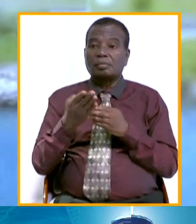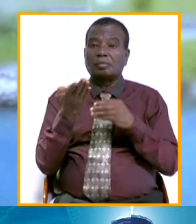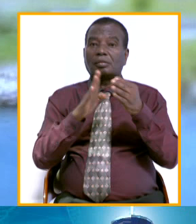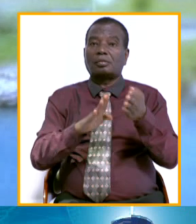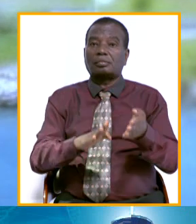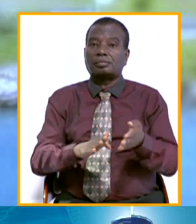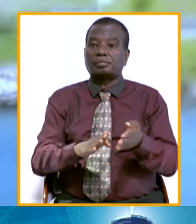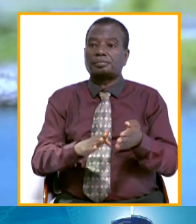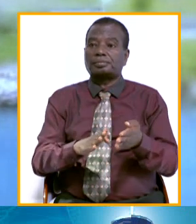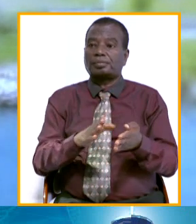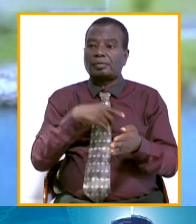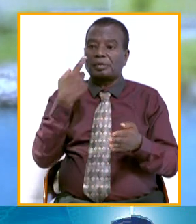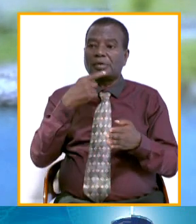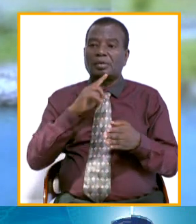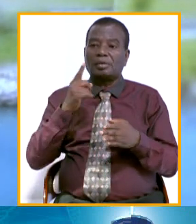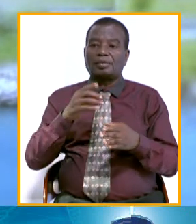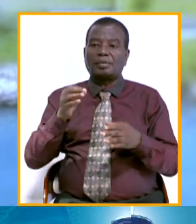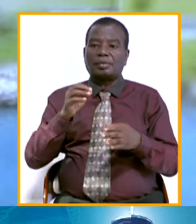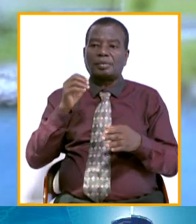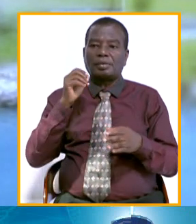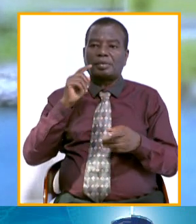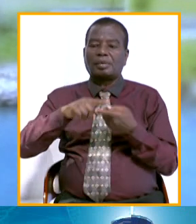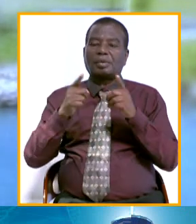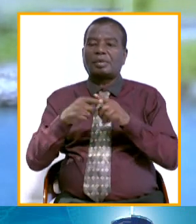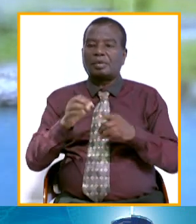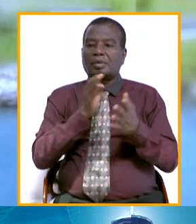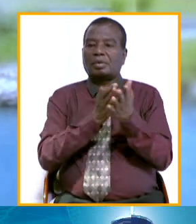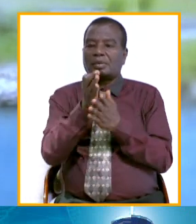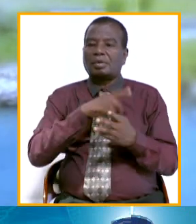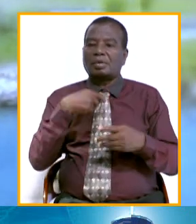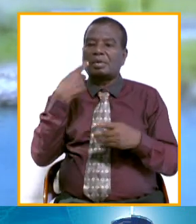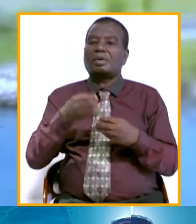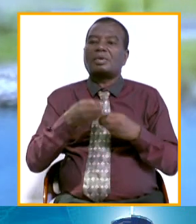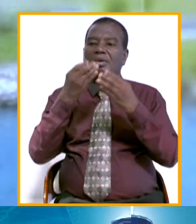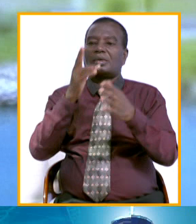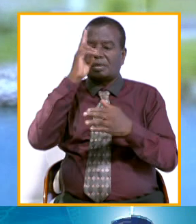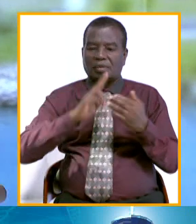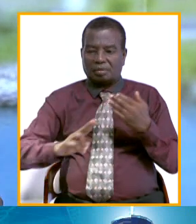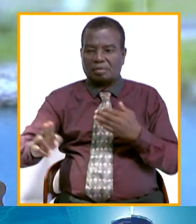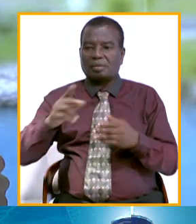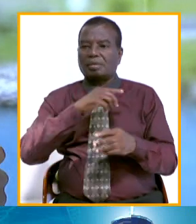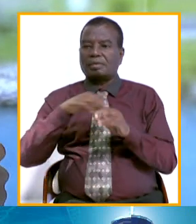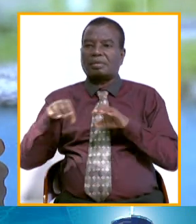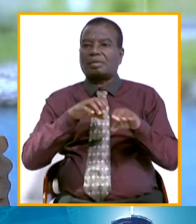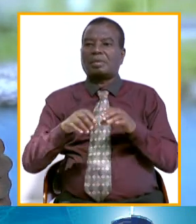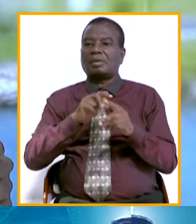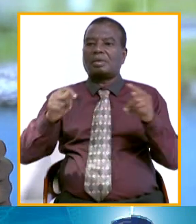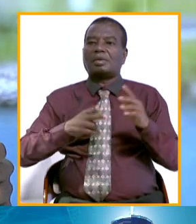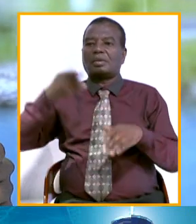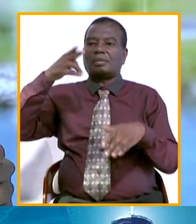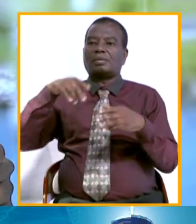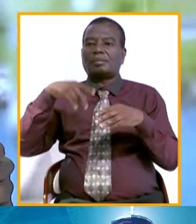l'illustre disparu, qui fut une amie fidèle, à qui je rends un vibrant hommage pour l'immense œuvre accompli. Très